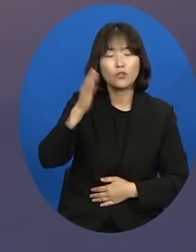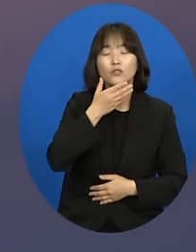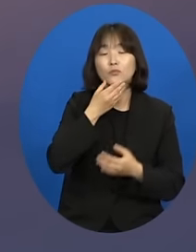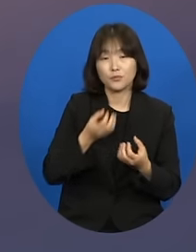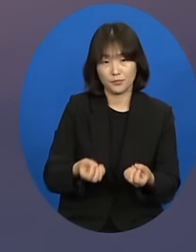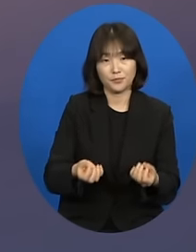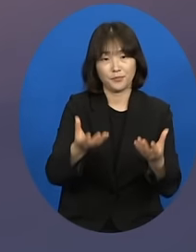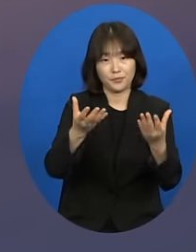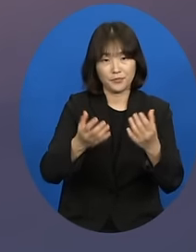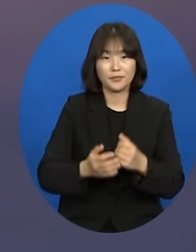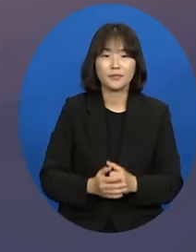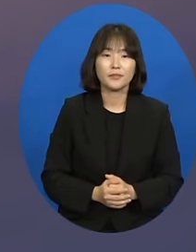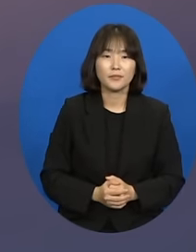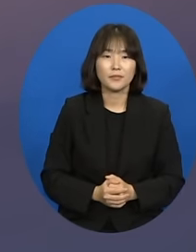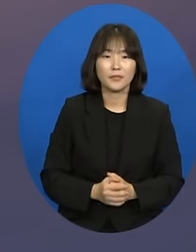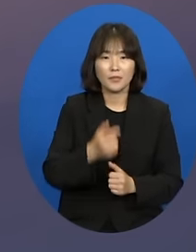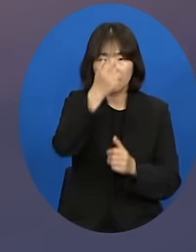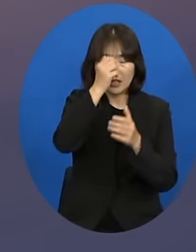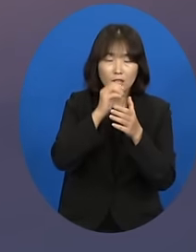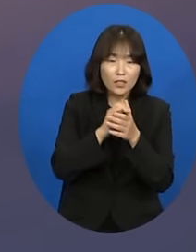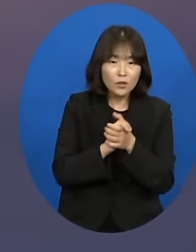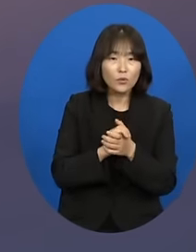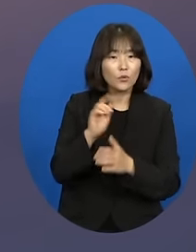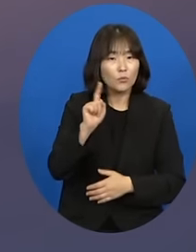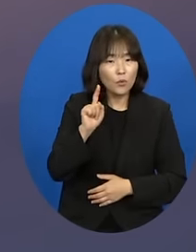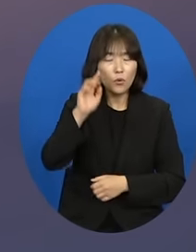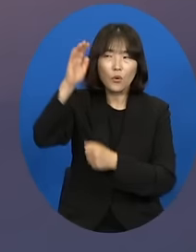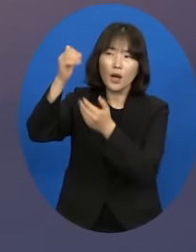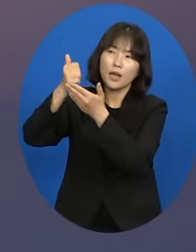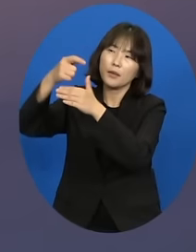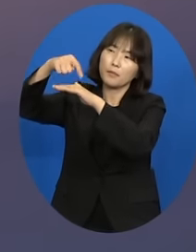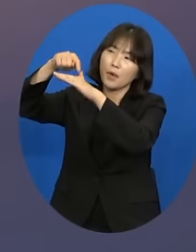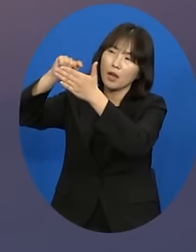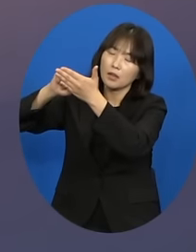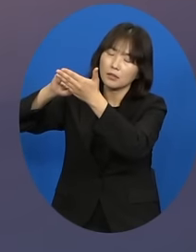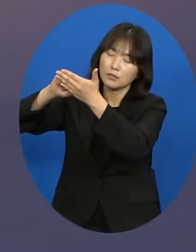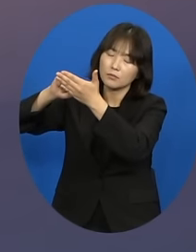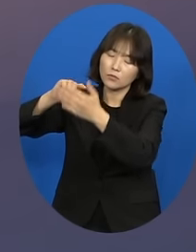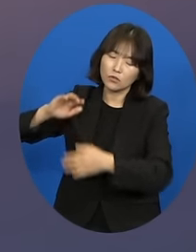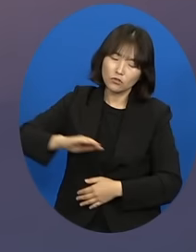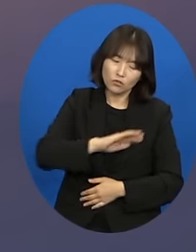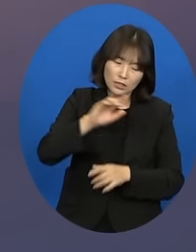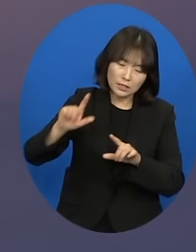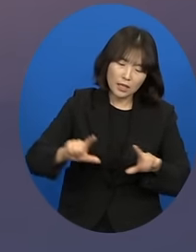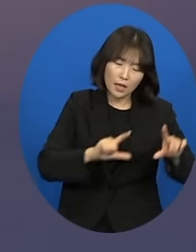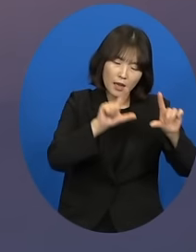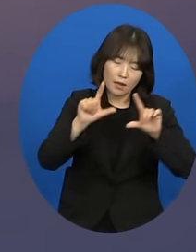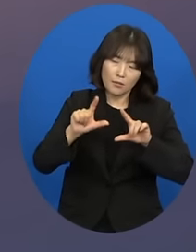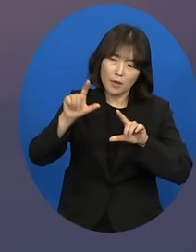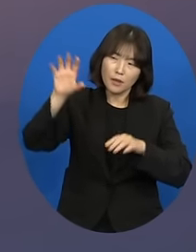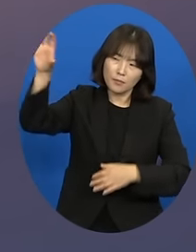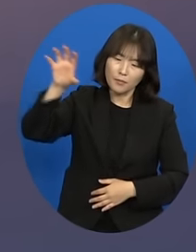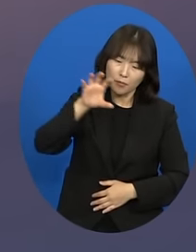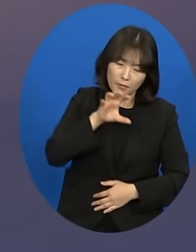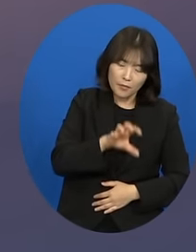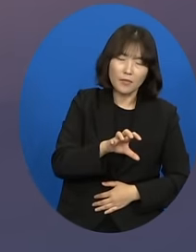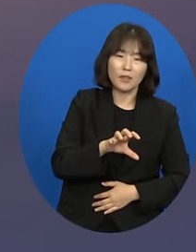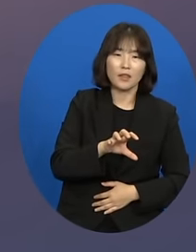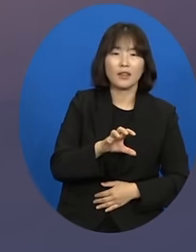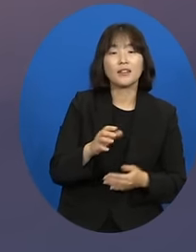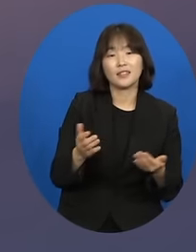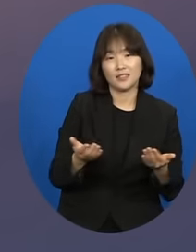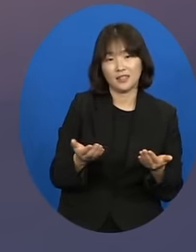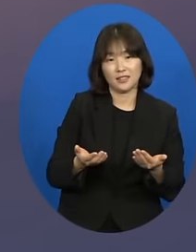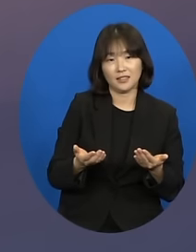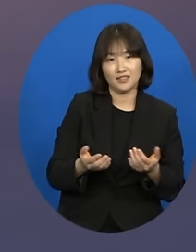기도는 하나님 마음을 우리의 삶에 심는 작업입니다. 자, 우리가 기도를 할